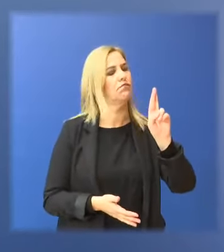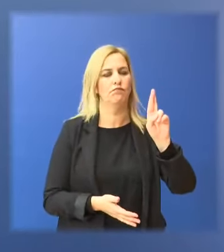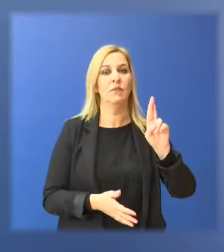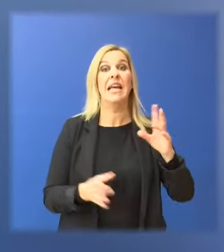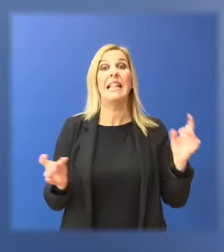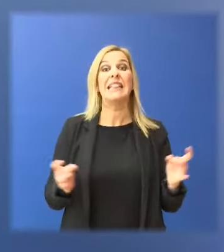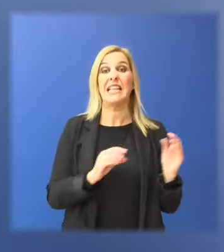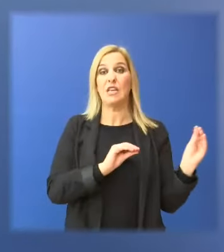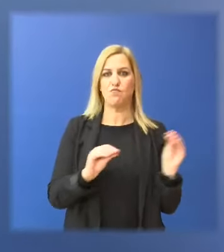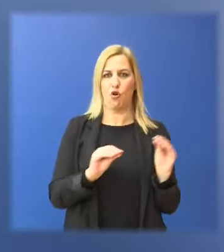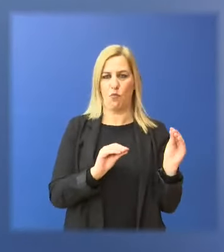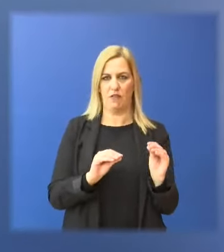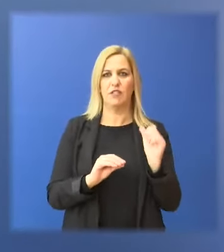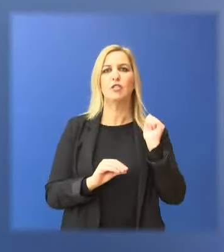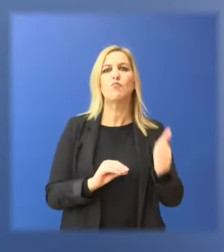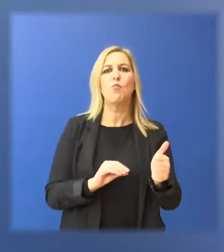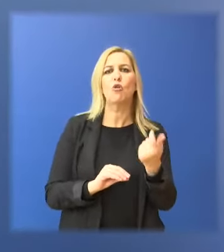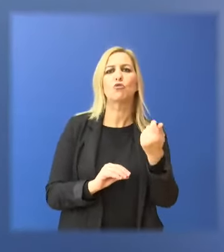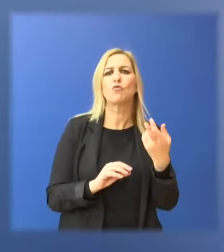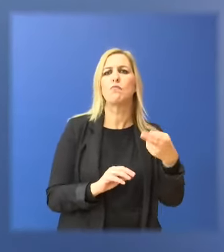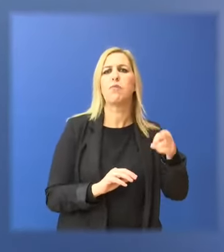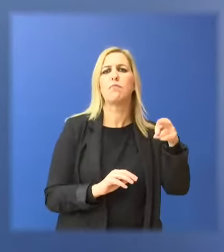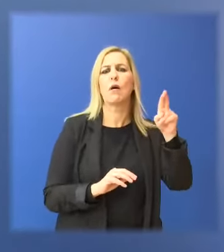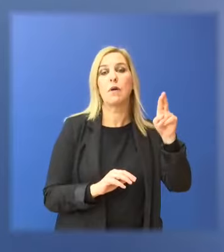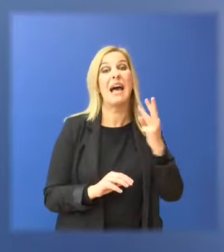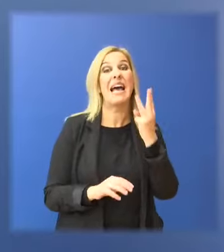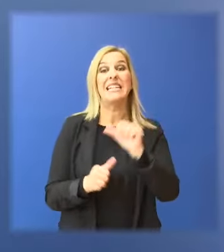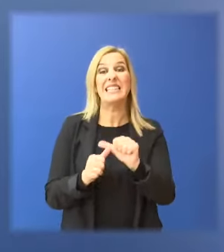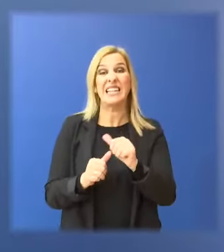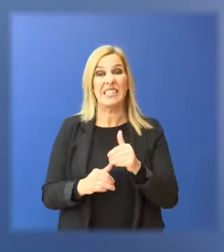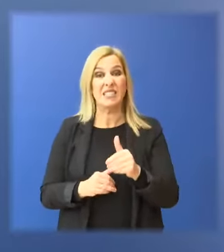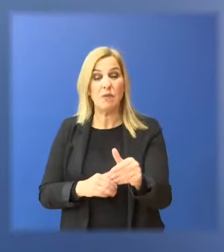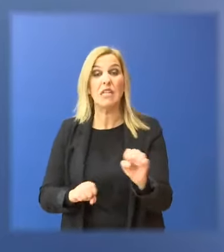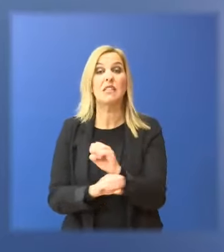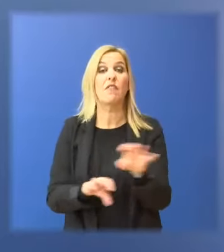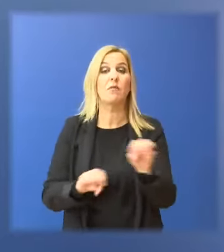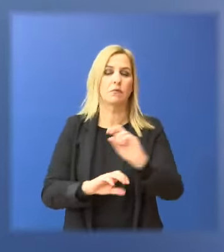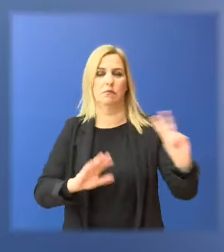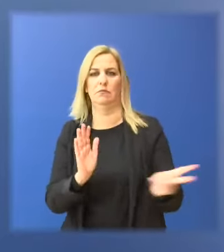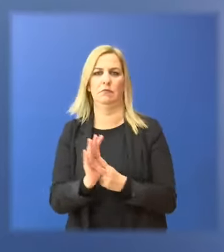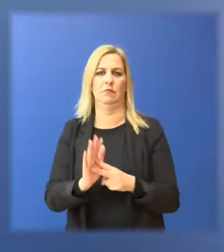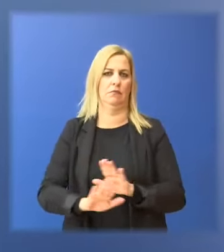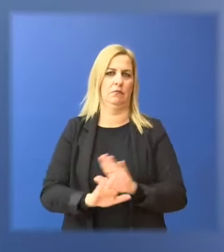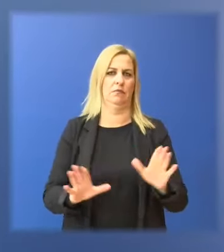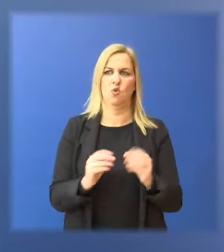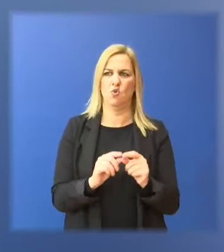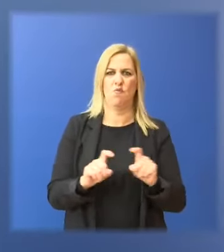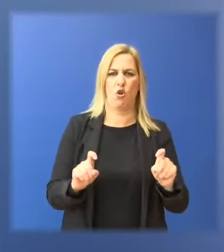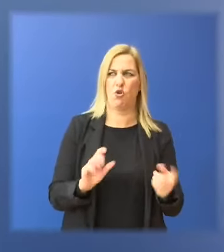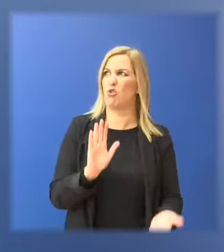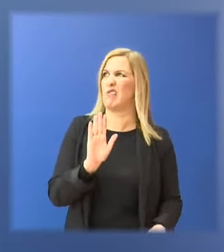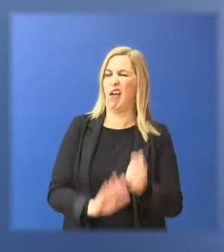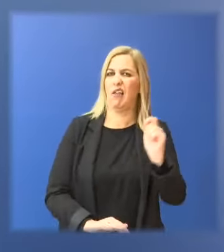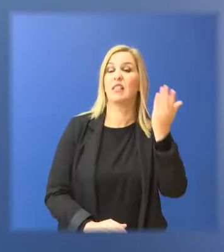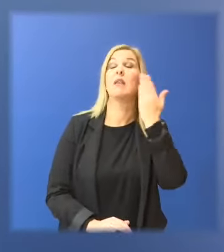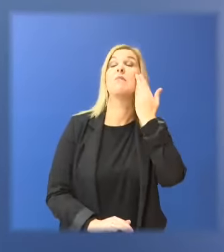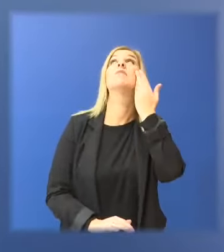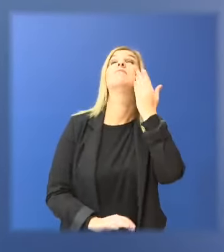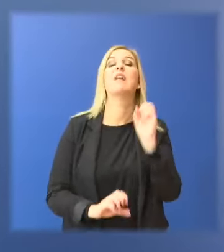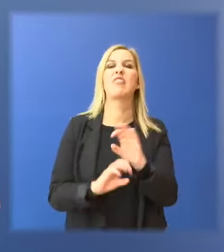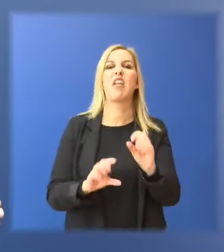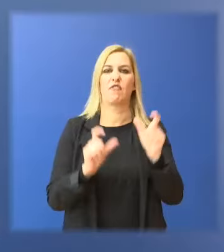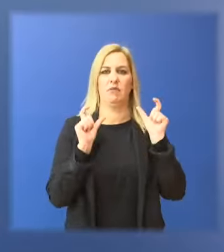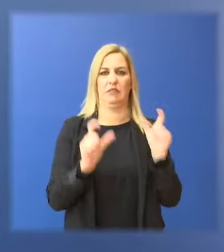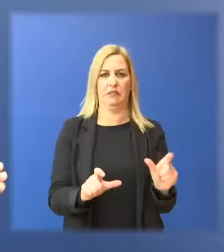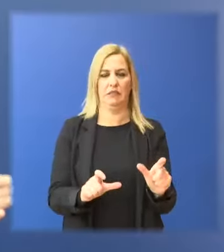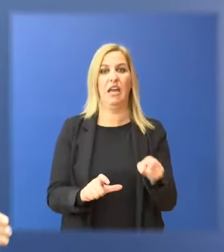τις τιμές των προϊόντων του, δεν θα επιτρέπεται για 3 μήνες να υλοποιήσει προωθητικές ενέργειες για τα προϊόντα που έχει ανατιμήσει. Αυτό